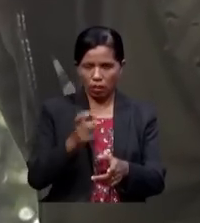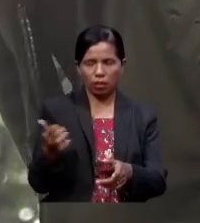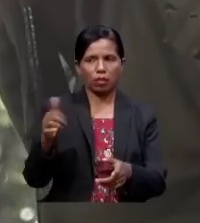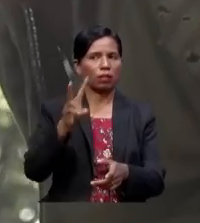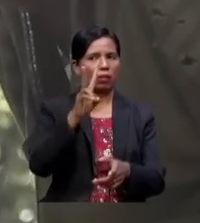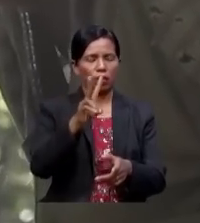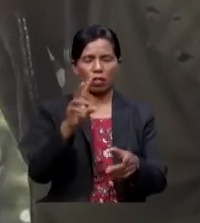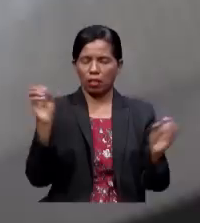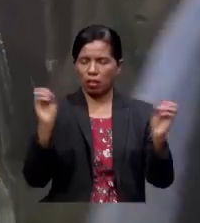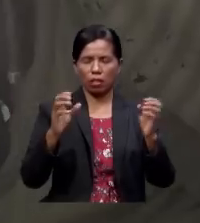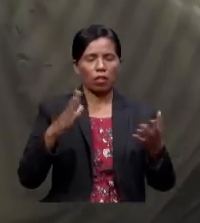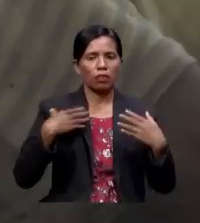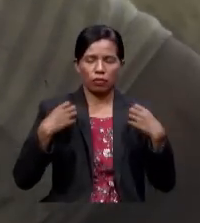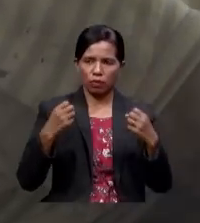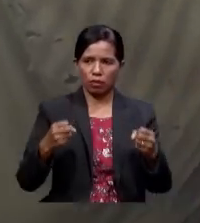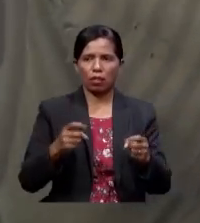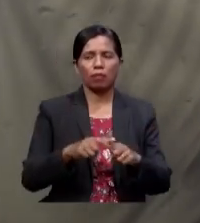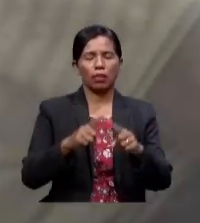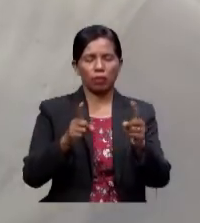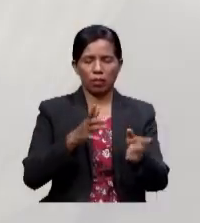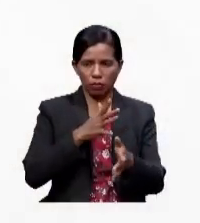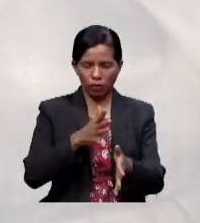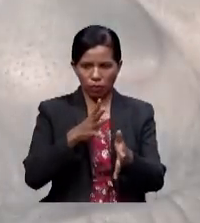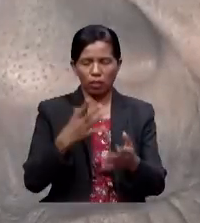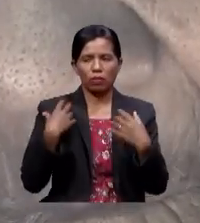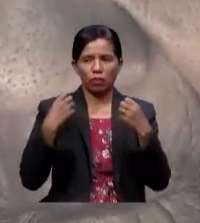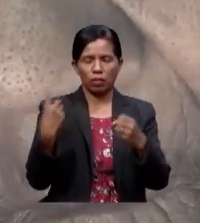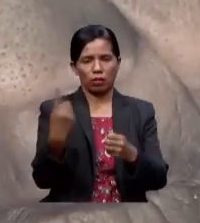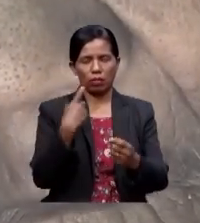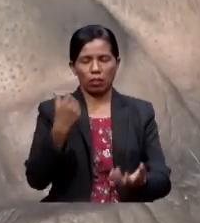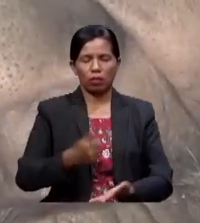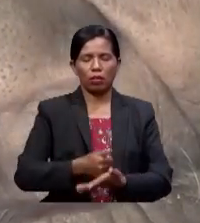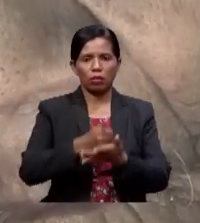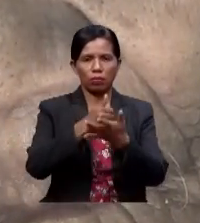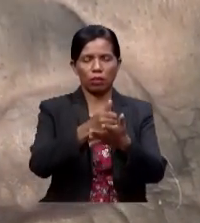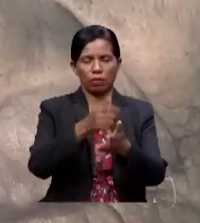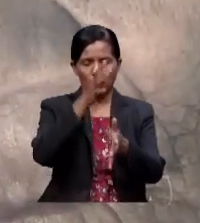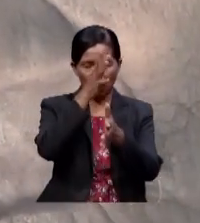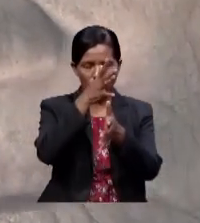forsa mai be avo feto forsa na fati ho di tau matamba avo mane.